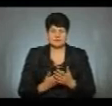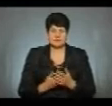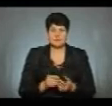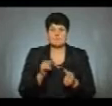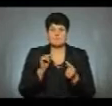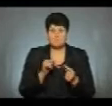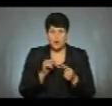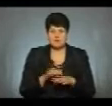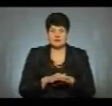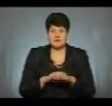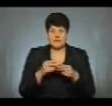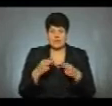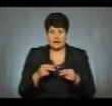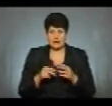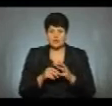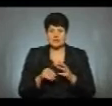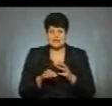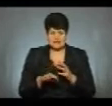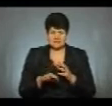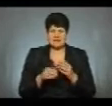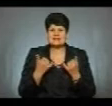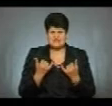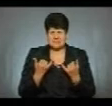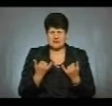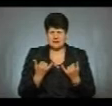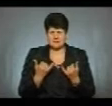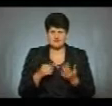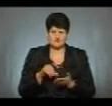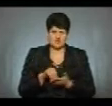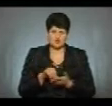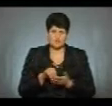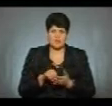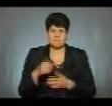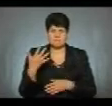проти ринку землі зараз виступає